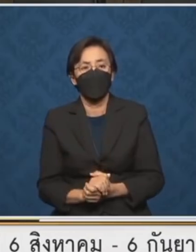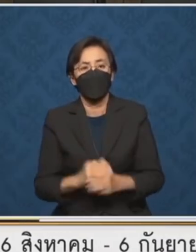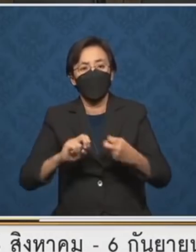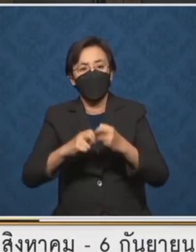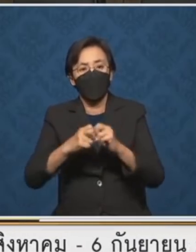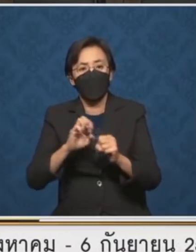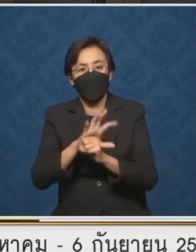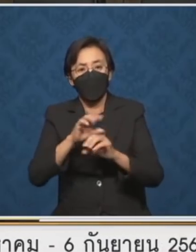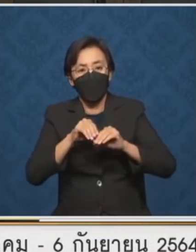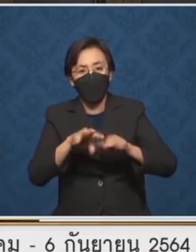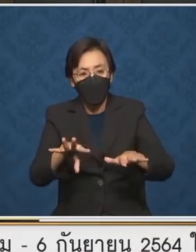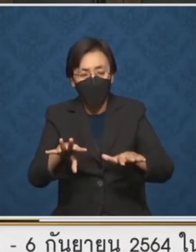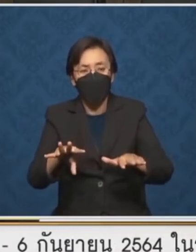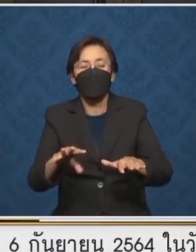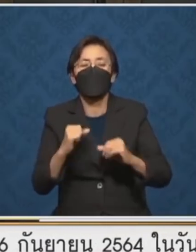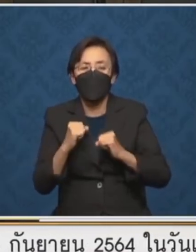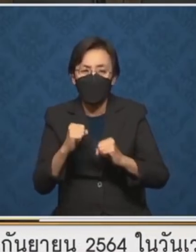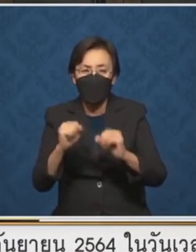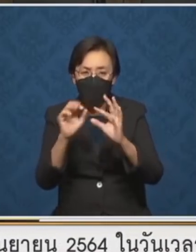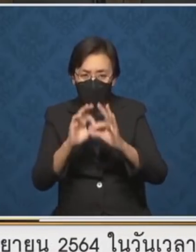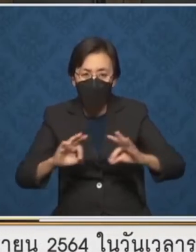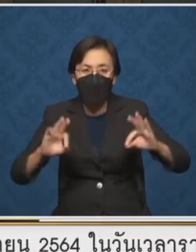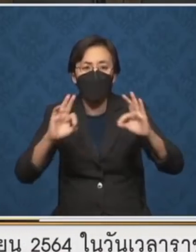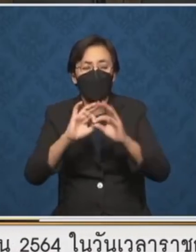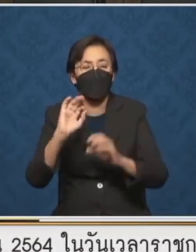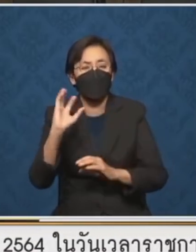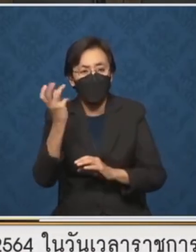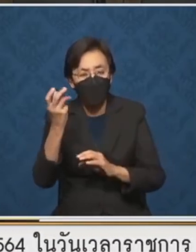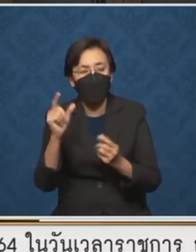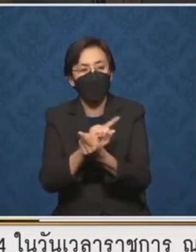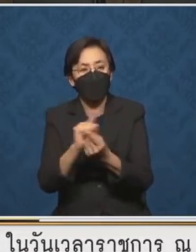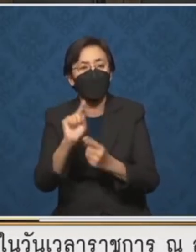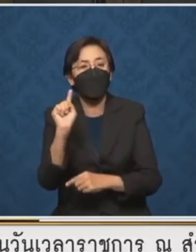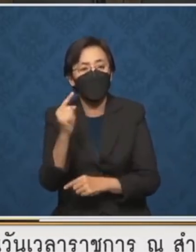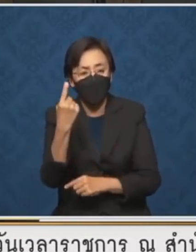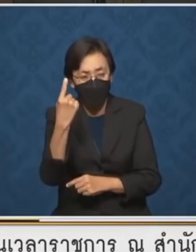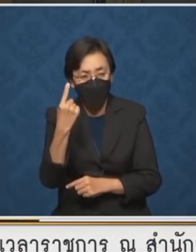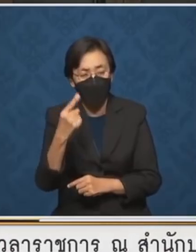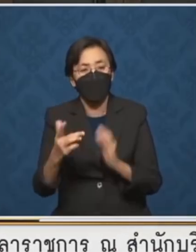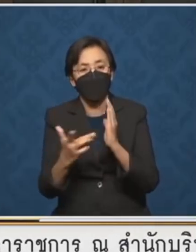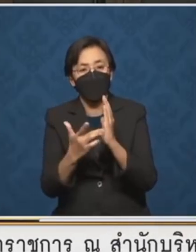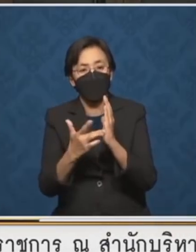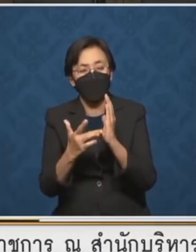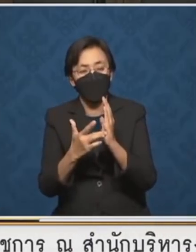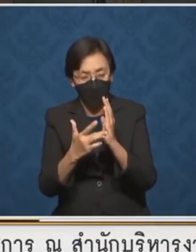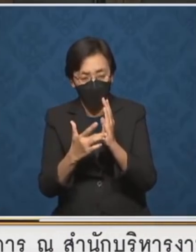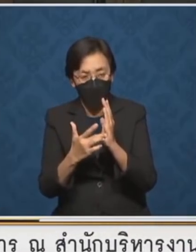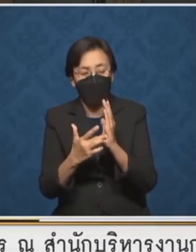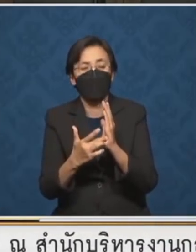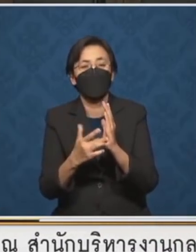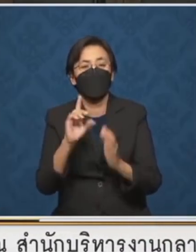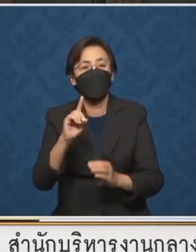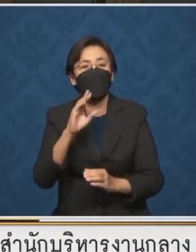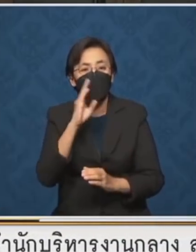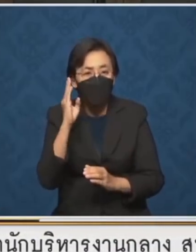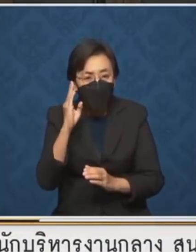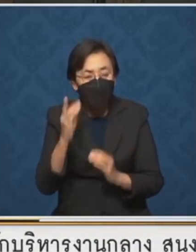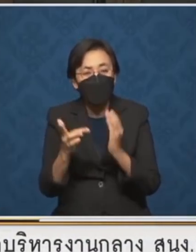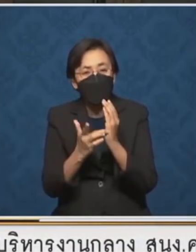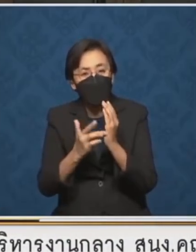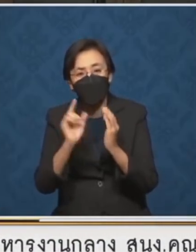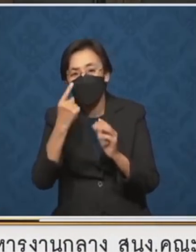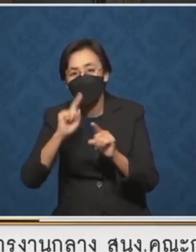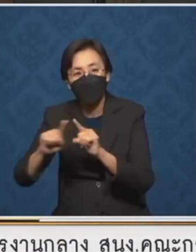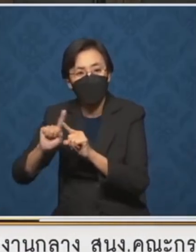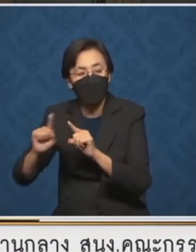ความท้าทายที่ยิ่งใหญ่ที่สุดของโลกยุคใหม่และเทคโนโลยีดิจิทัลก็เป็นโอกาสที่ยิ่งใหญ่ที่สุดที่จะพลิกฟื้นประเท